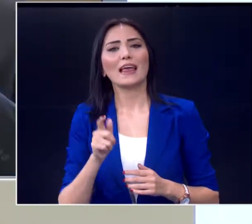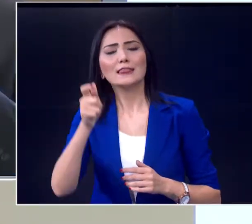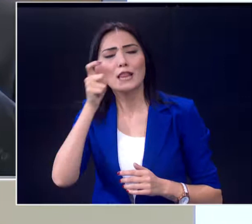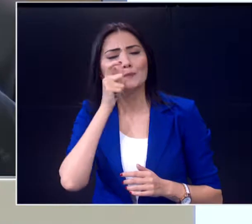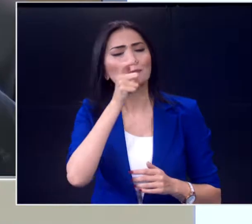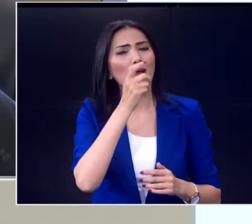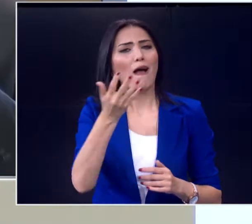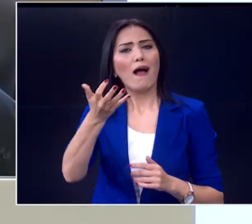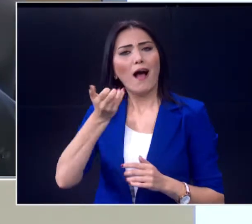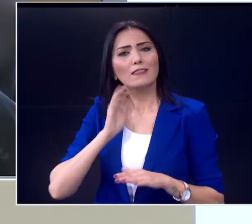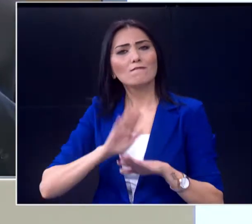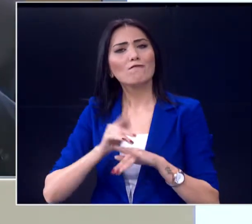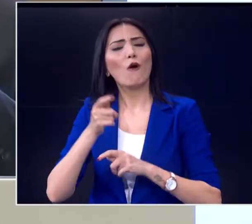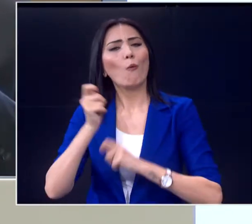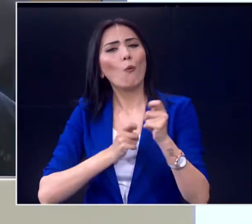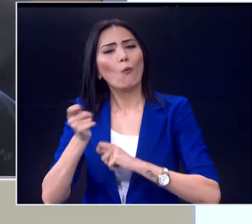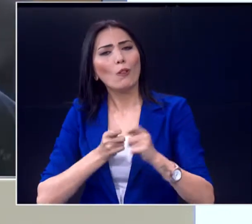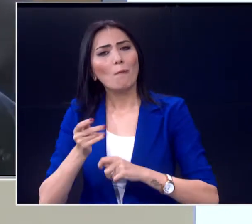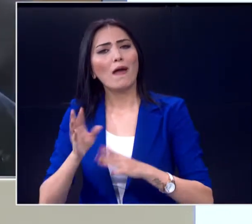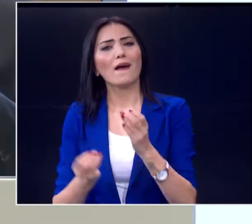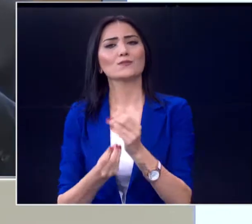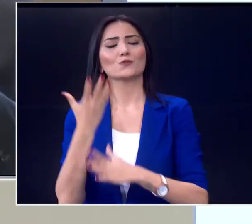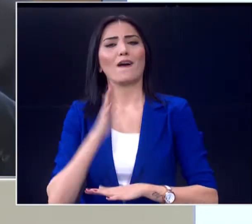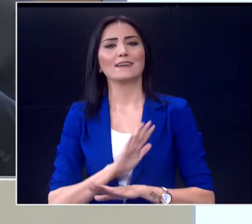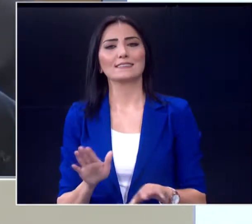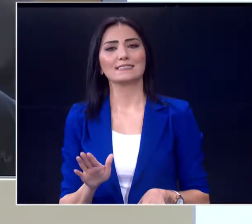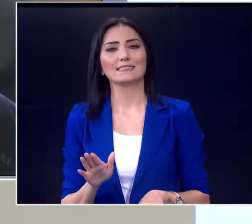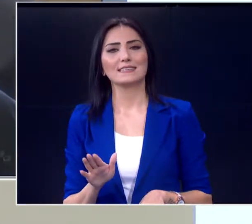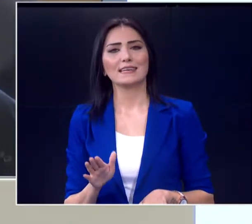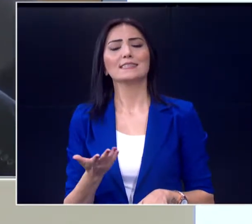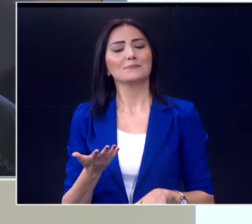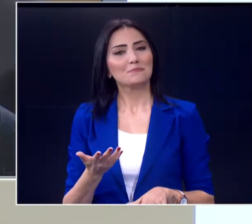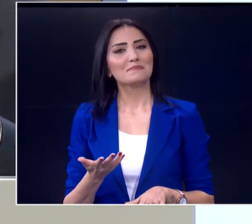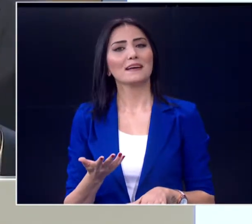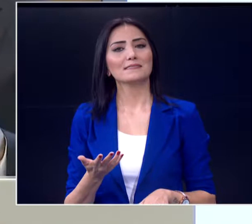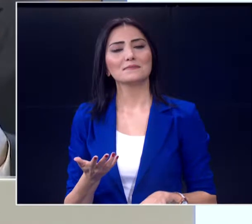tedbirleri aldık ve uygulamaya çıkardık. Yani